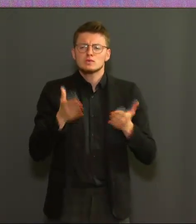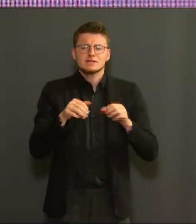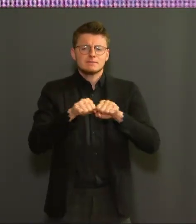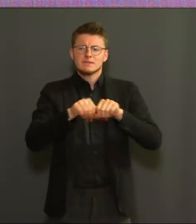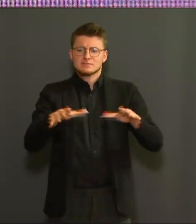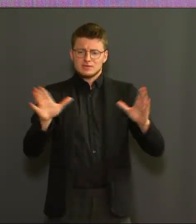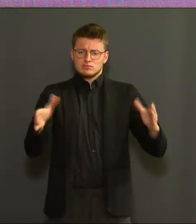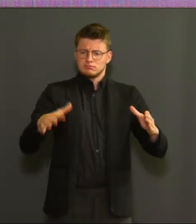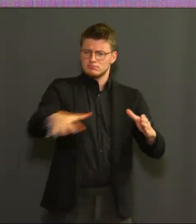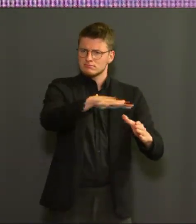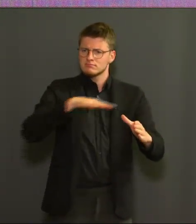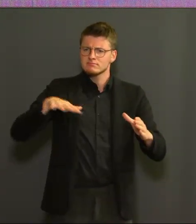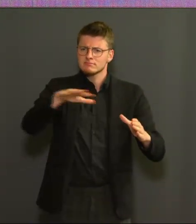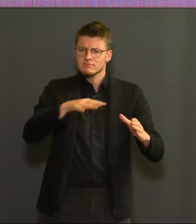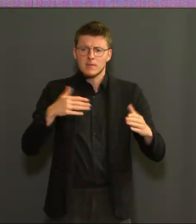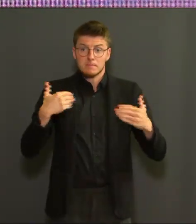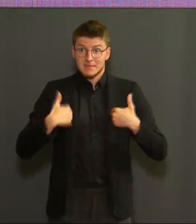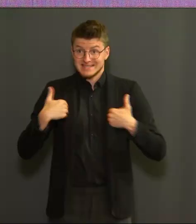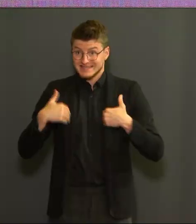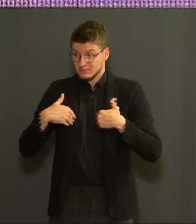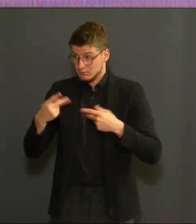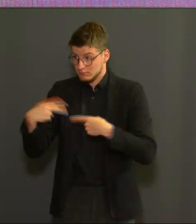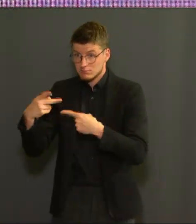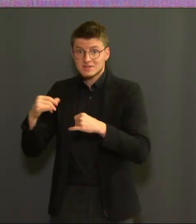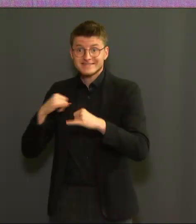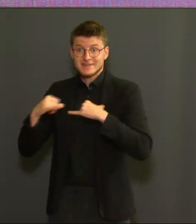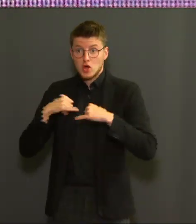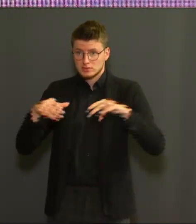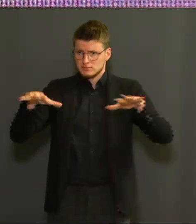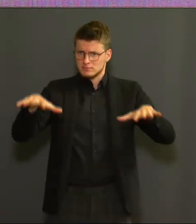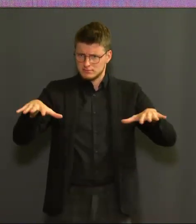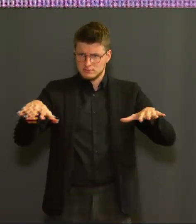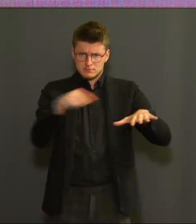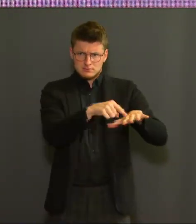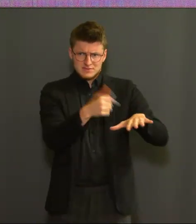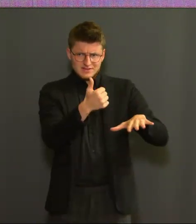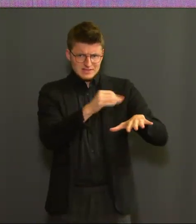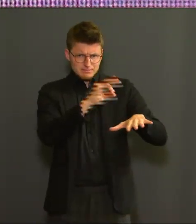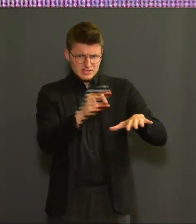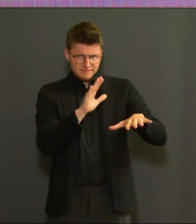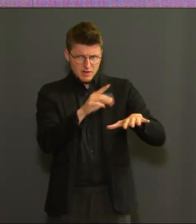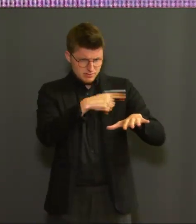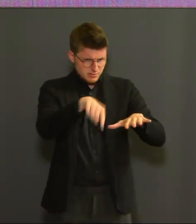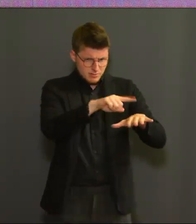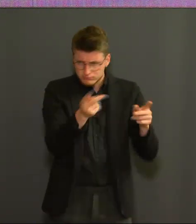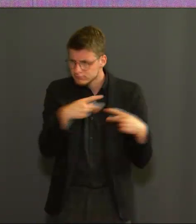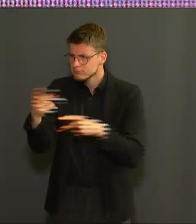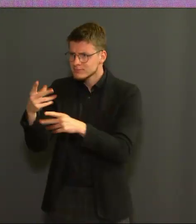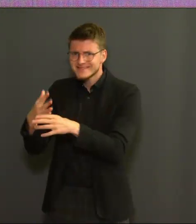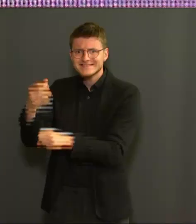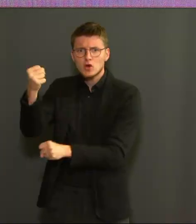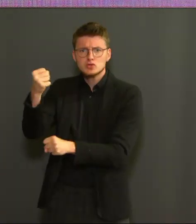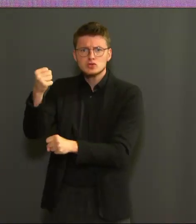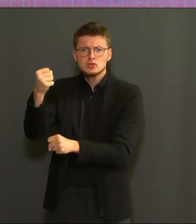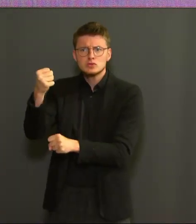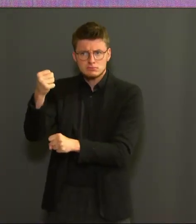stabiel, rond de 6%. In het Verenigd Koninkrijk bijvoorbeeld zien we dat deze verhouding een stuk lager